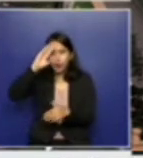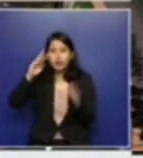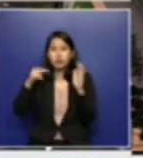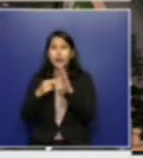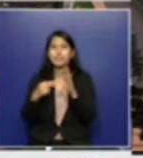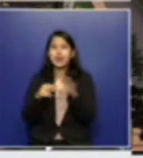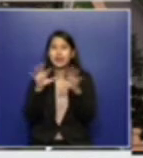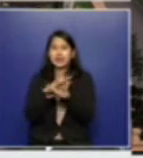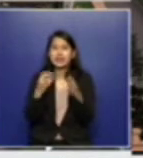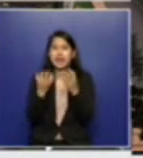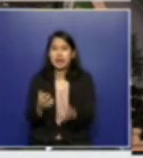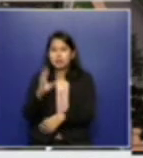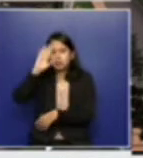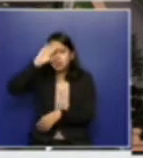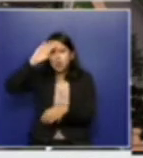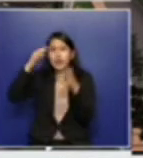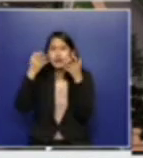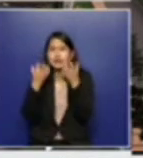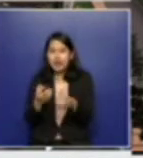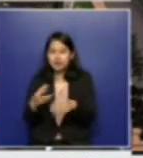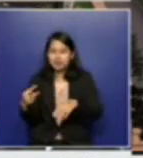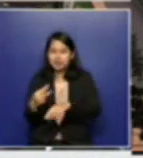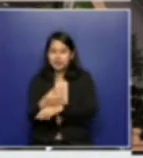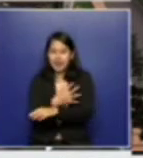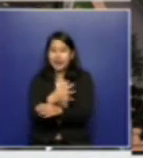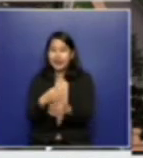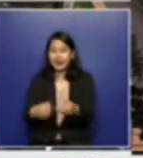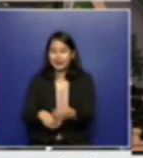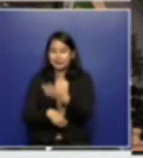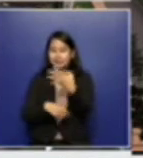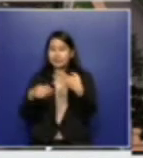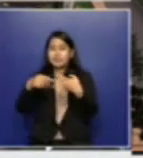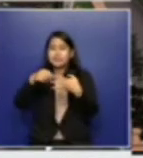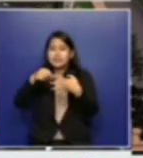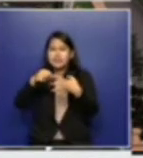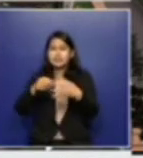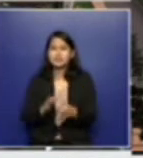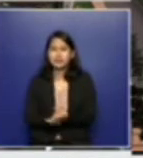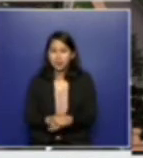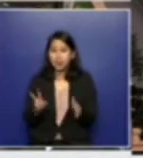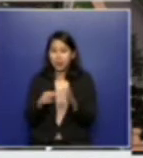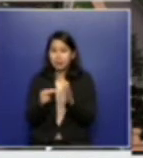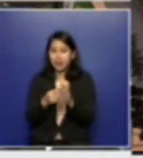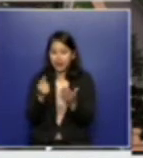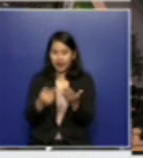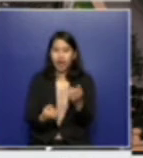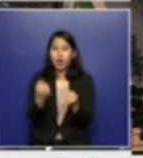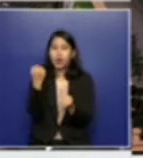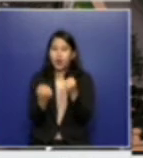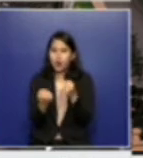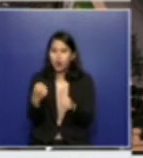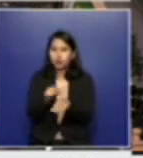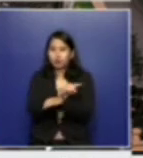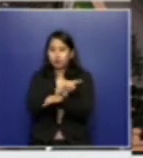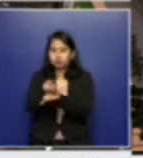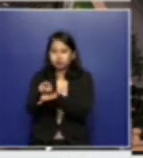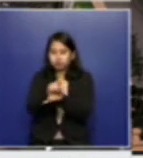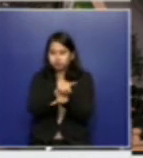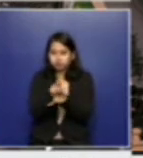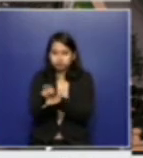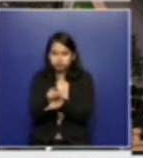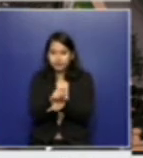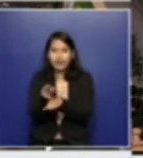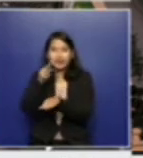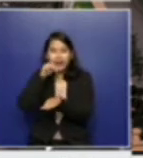โคม่าอยู่ในขั้นมะเร็งระดับ4ท่านมีรถอะไรหลายๆอย่างเป็นรถฉีดน้ำรถกู้ภัยรถไฮโด